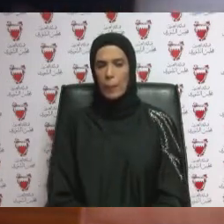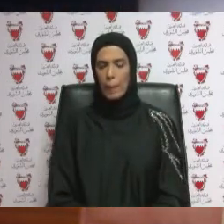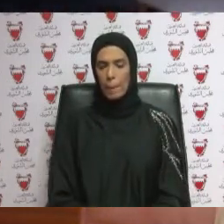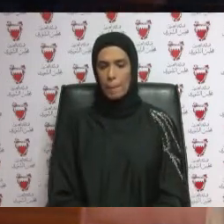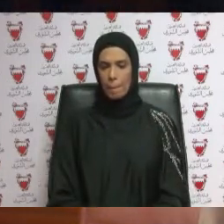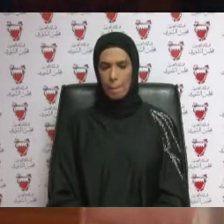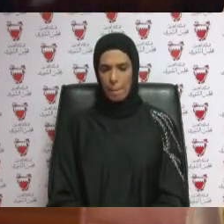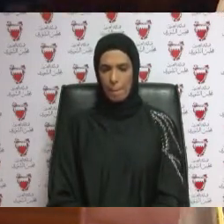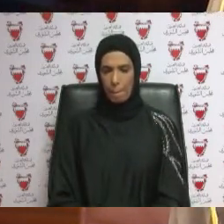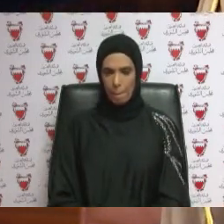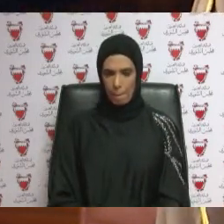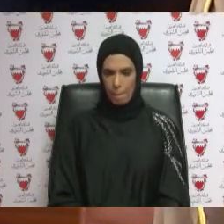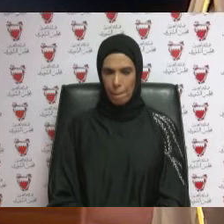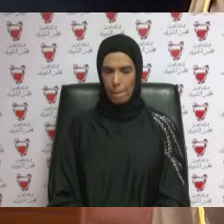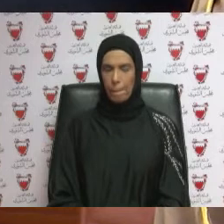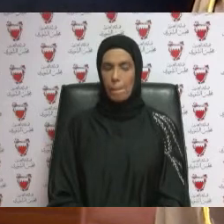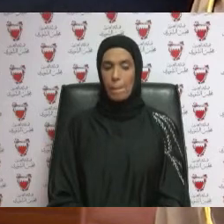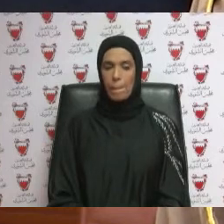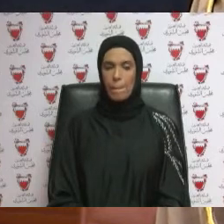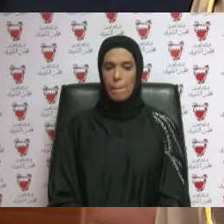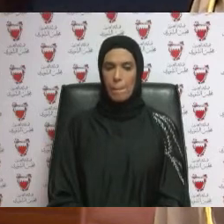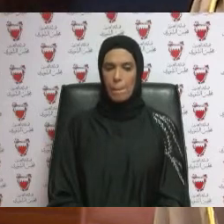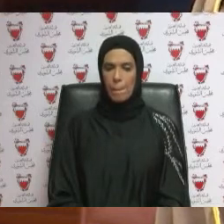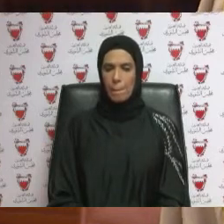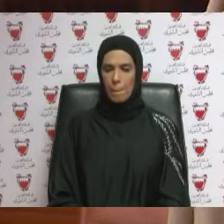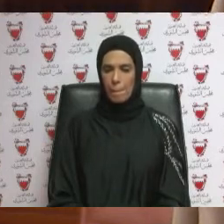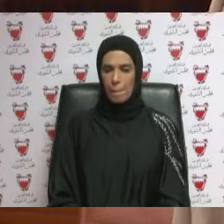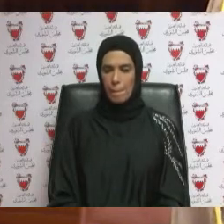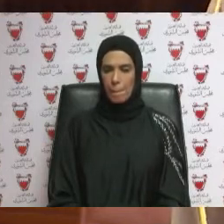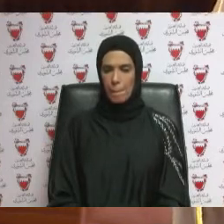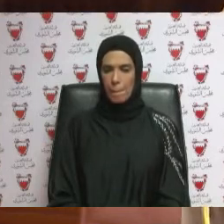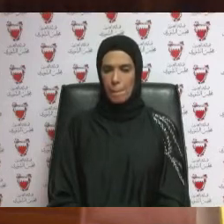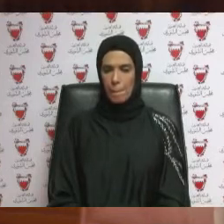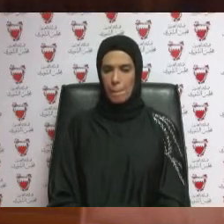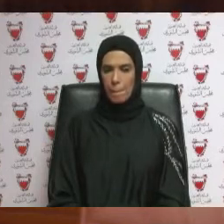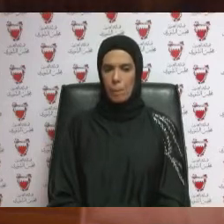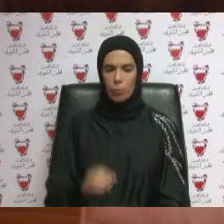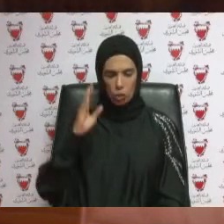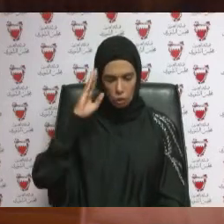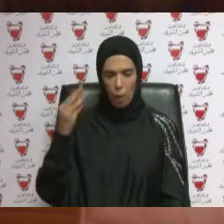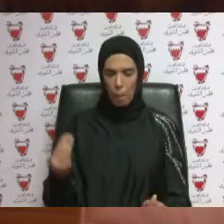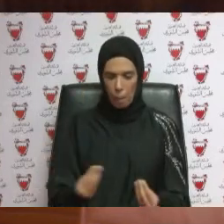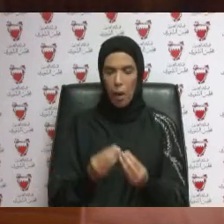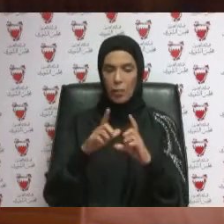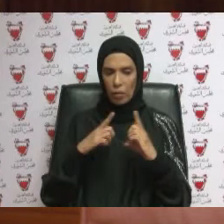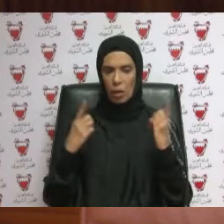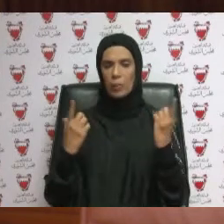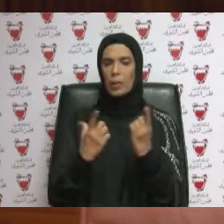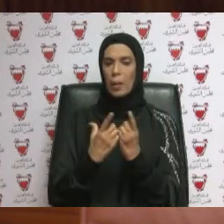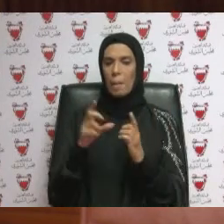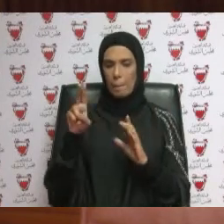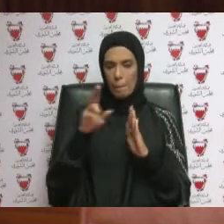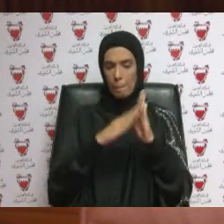جميلة معانا في اللجنة وحضرت كل الاجتماعات ومشكورة يعني تقاريرنا